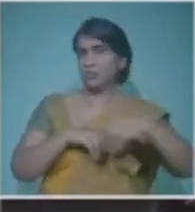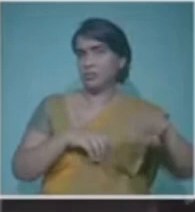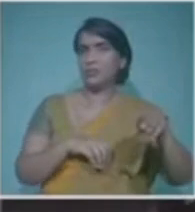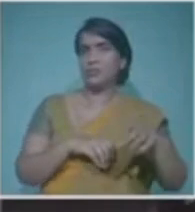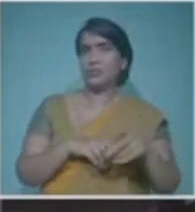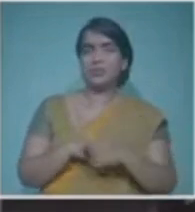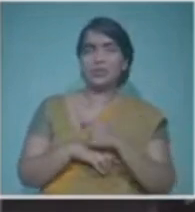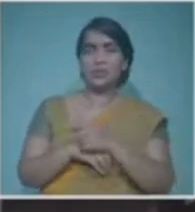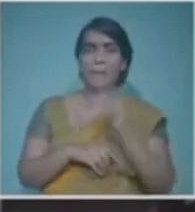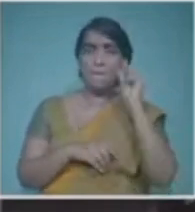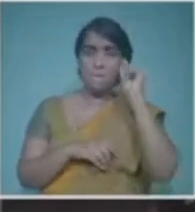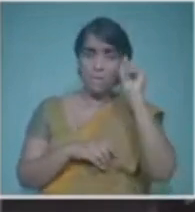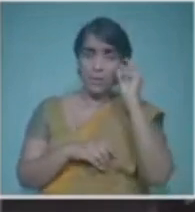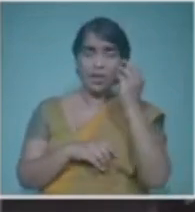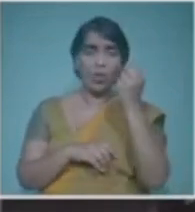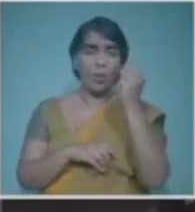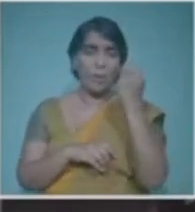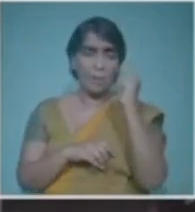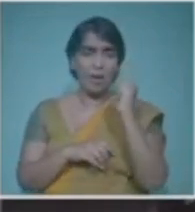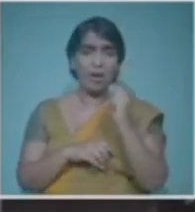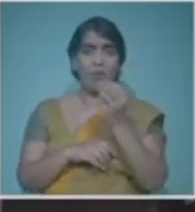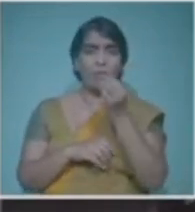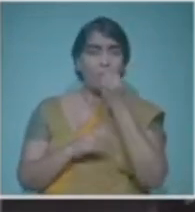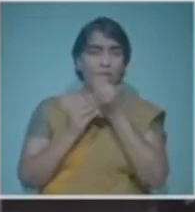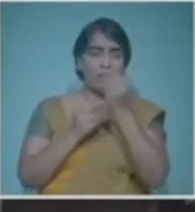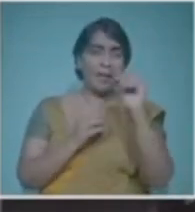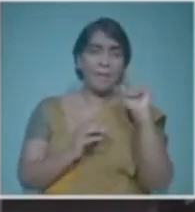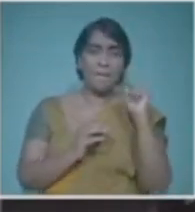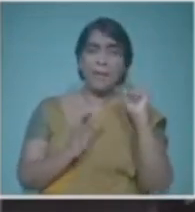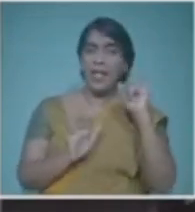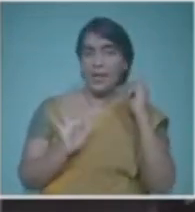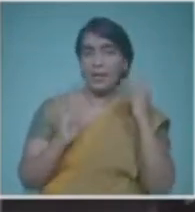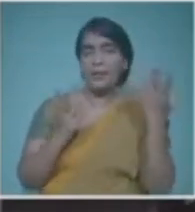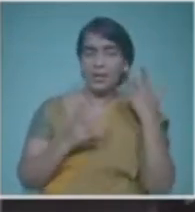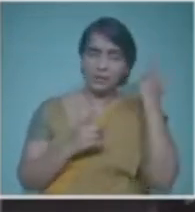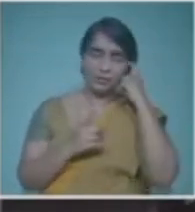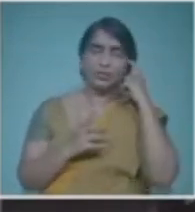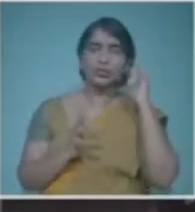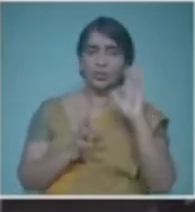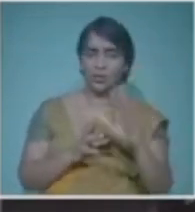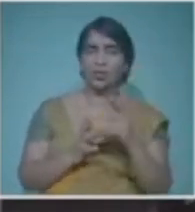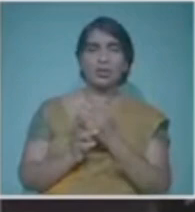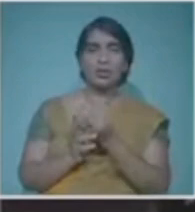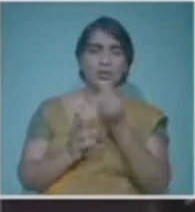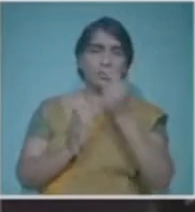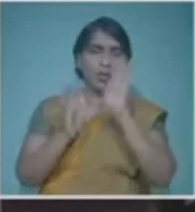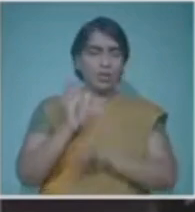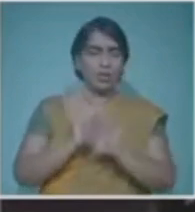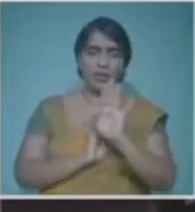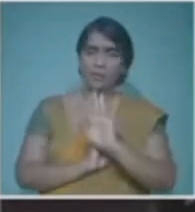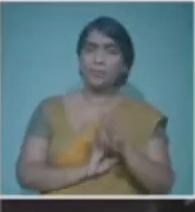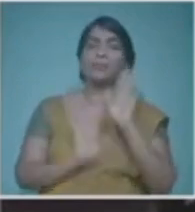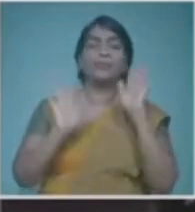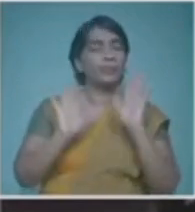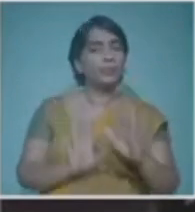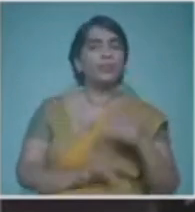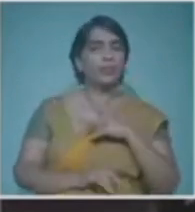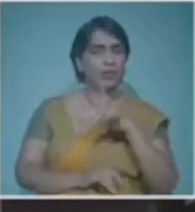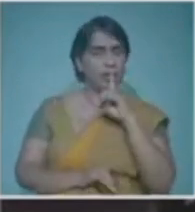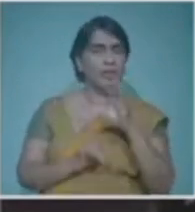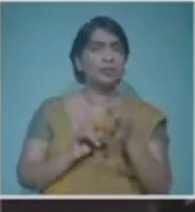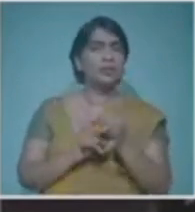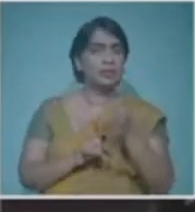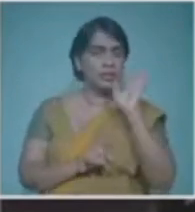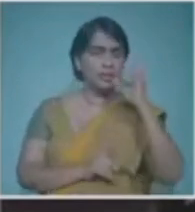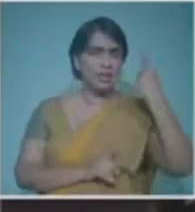බිත්තර ගඩියක් රුපියල් 50 තියෙද්දි 60ට මේක කරන්න බැයි කියන එක ඕන කෙනෙකුට තේරෙනවා ඒක නිසා මේ රුපියල් සල්ලි කපන්න යන්න එපා නමුත් මම අහනවා ඉතින්